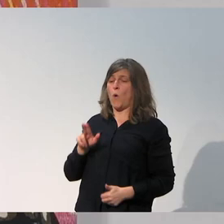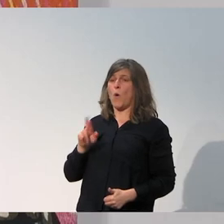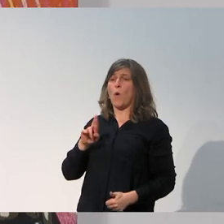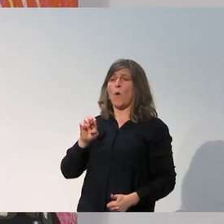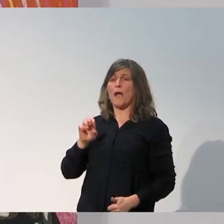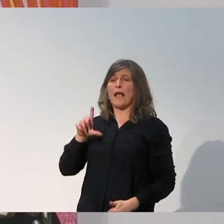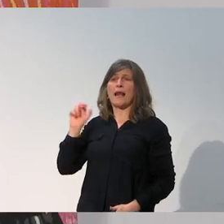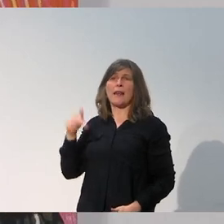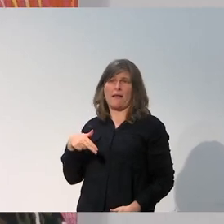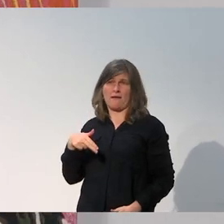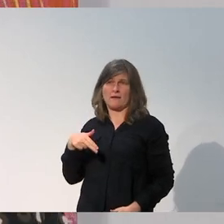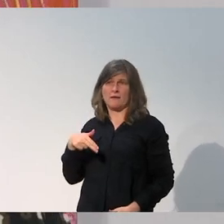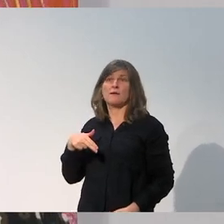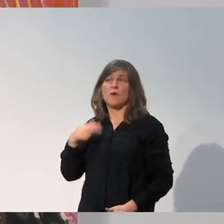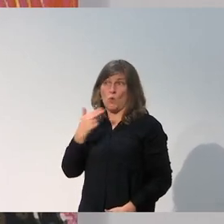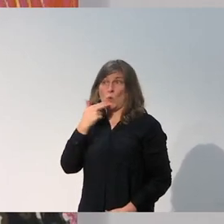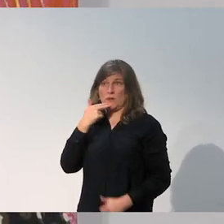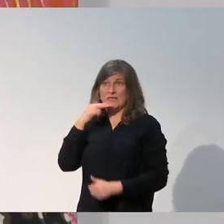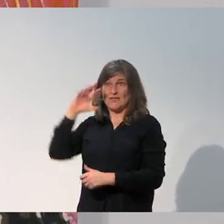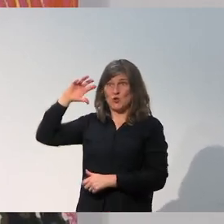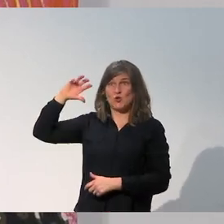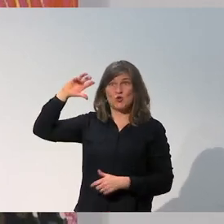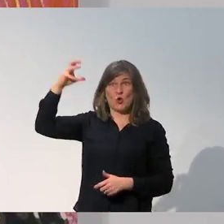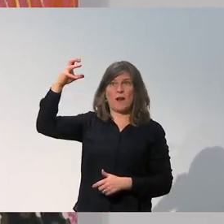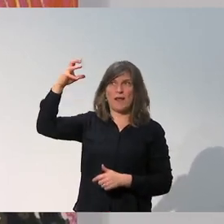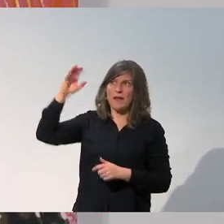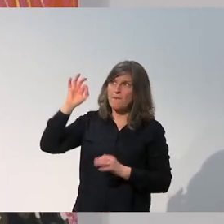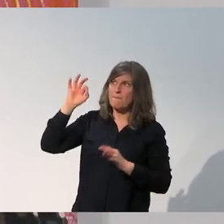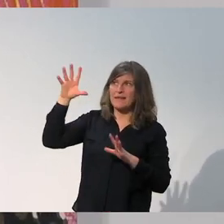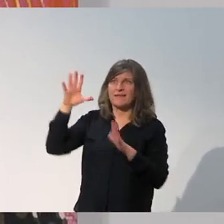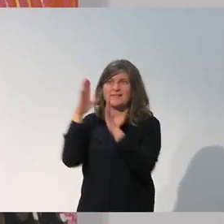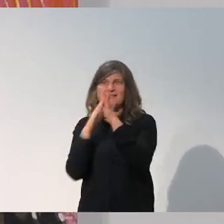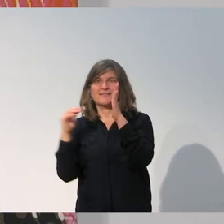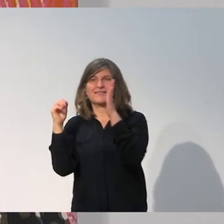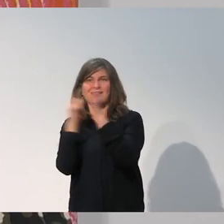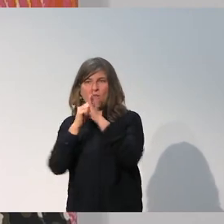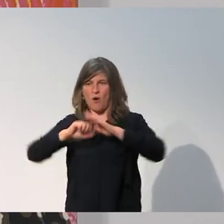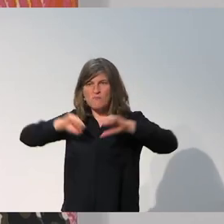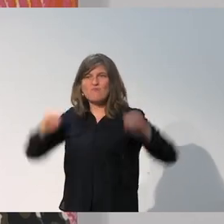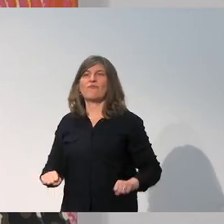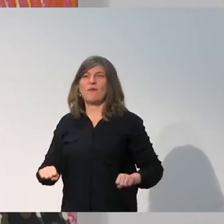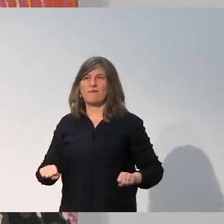qui se sont servis du soleil comme un espèce de symbole de pouvoir.